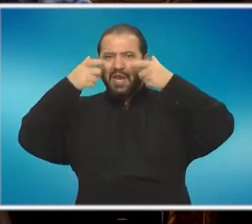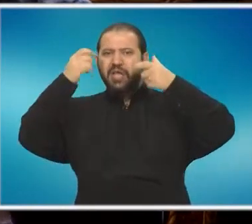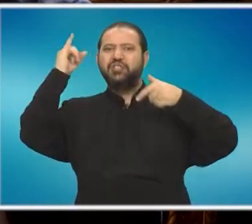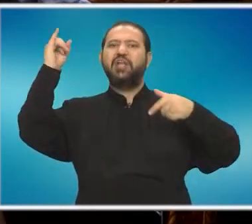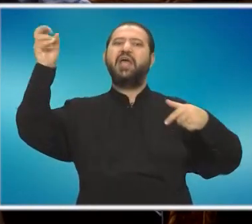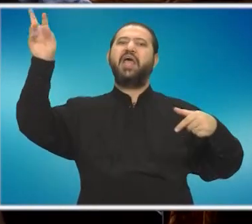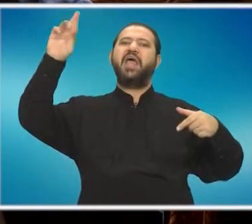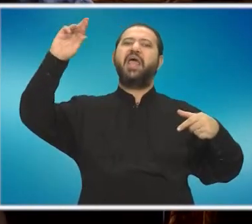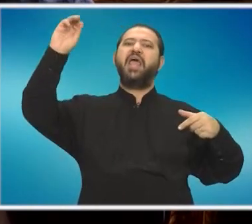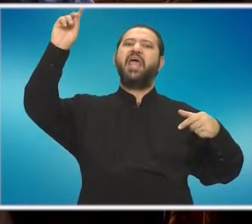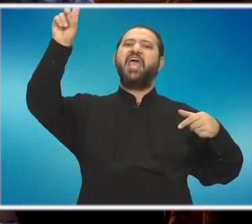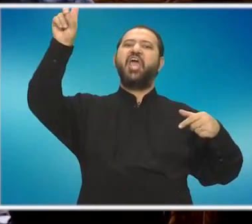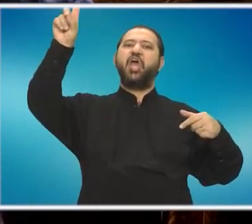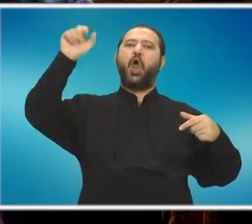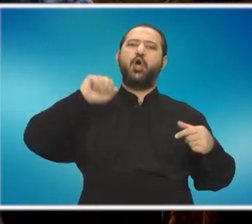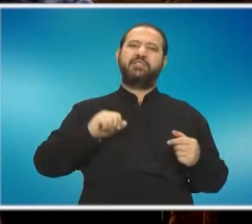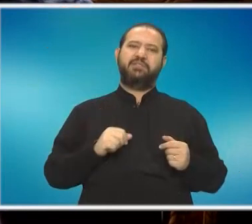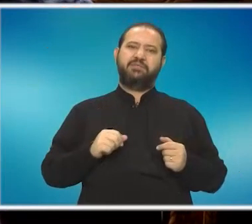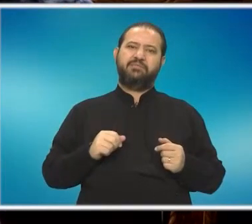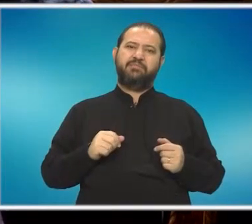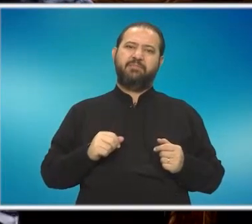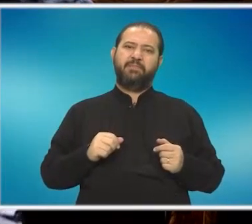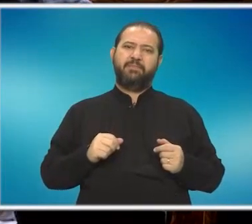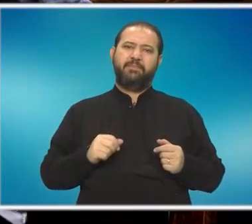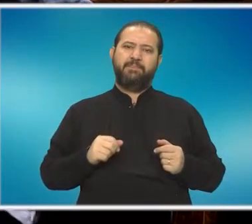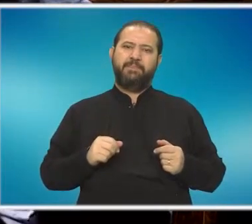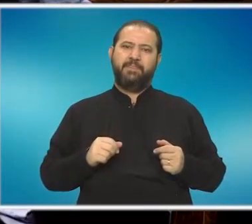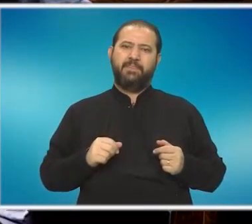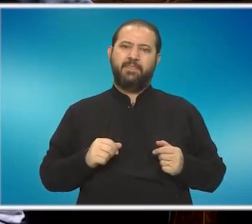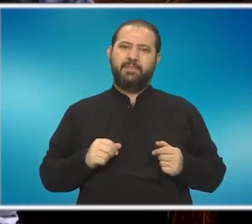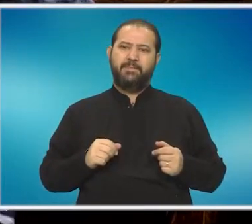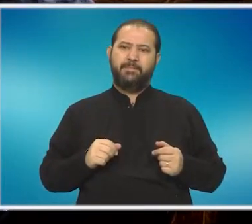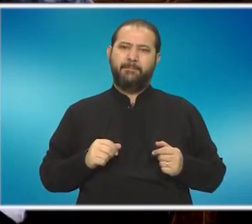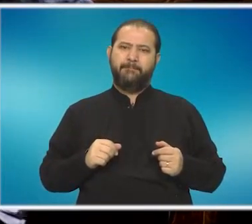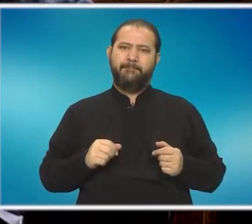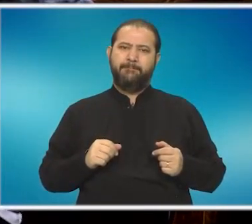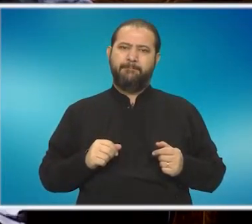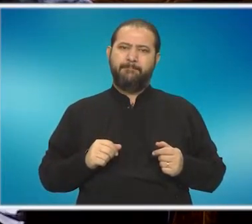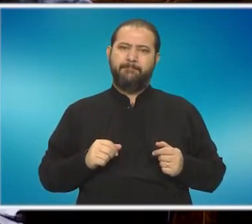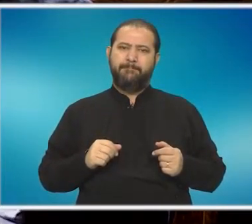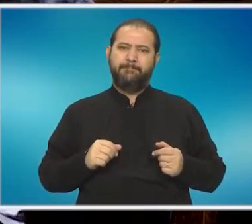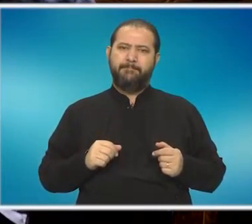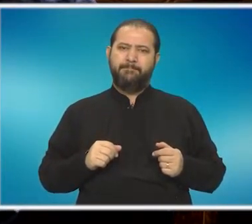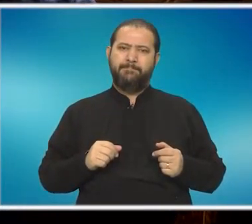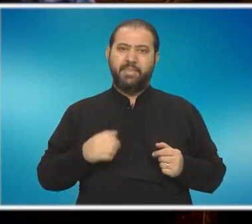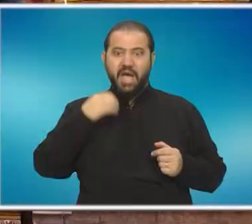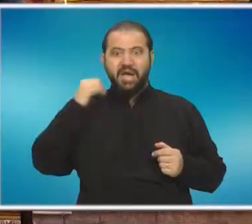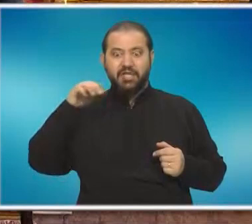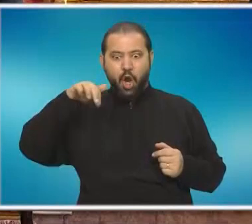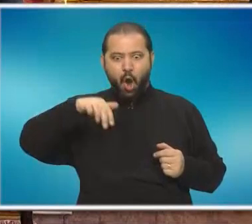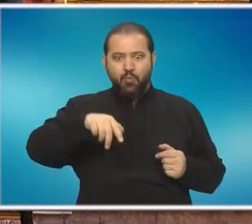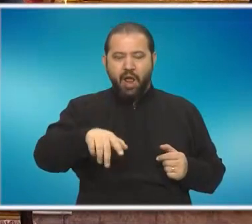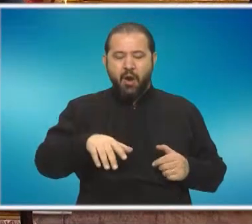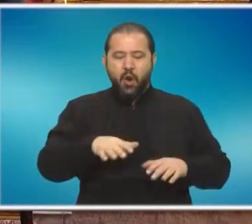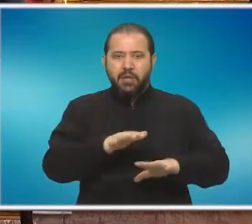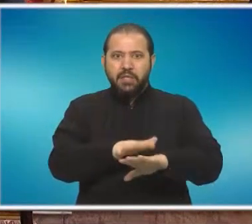găsit și am văzut osemintele, parte din osemintele pruncilor uciși. Când intri